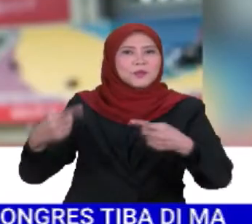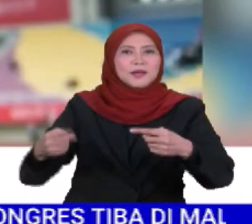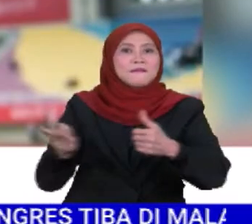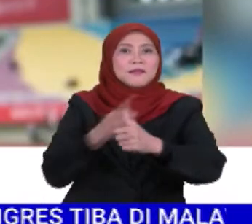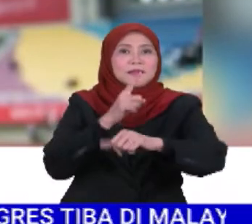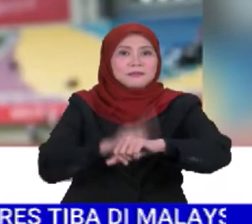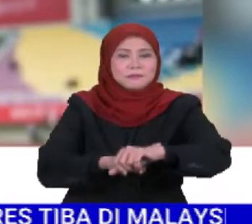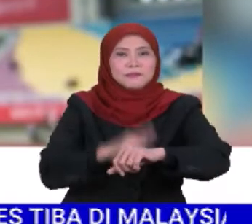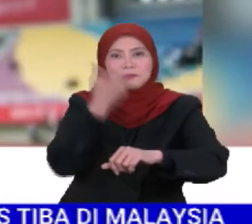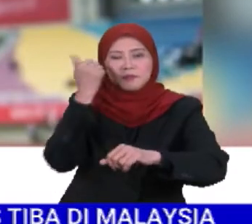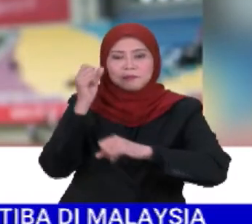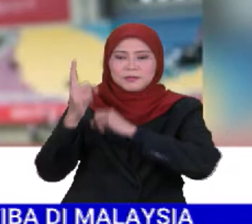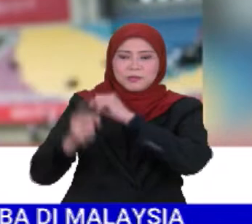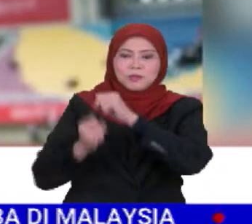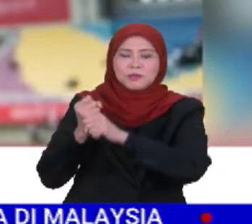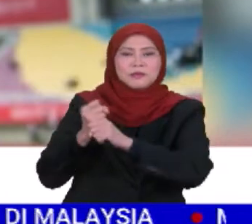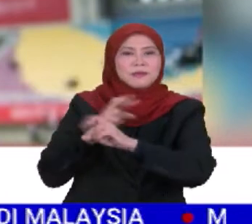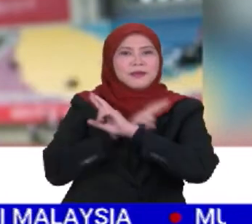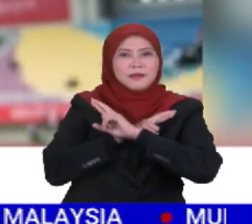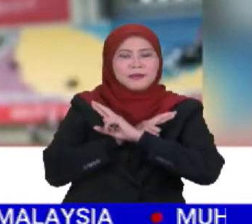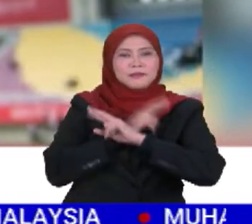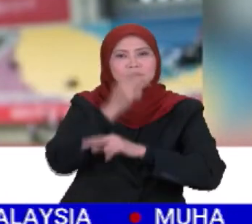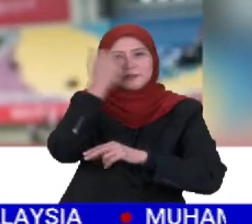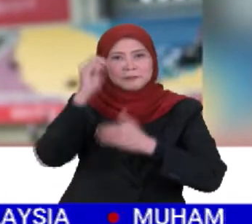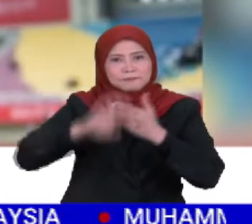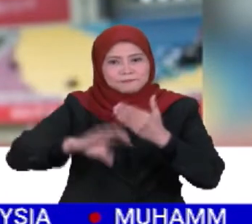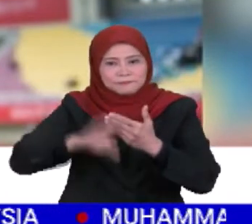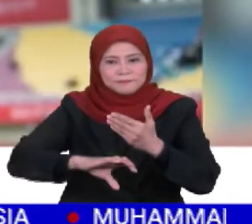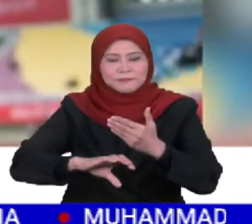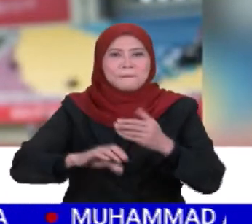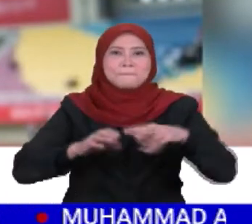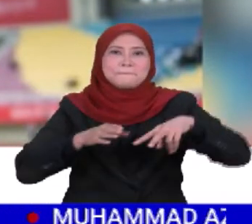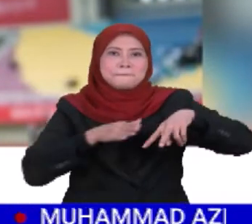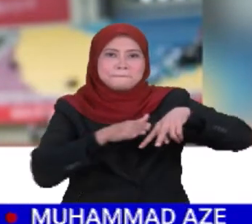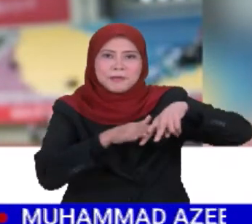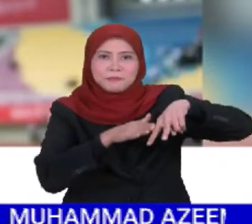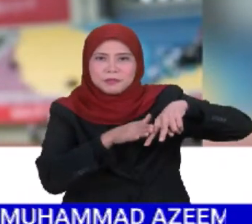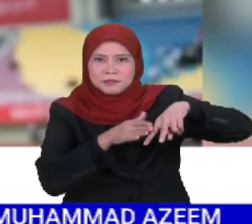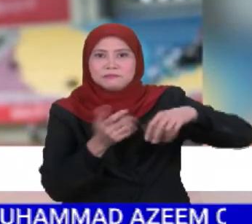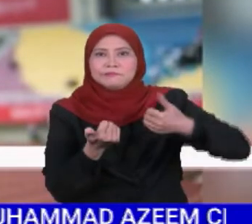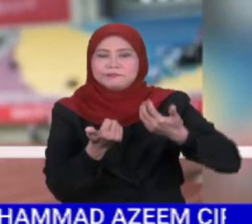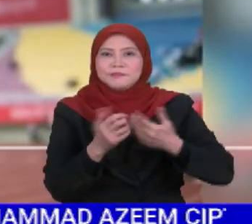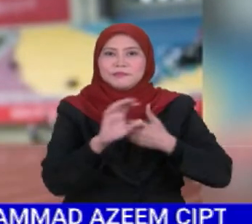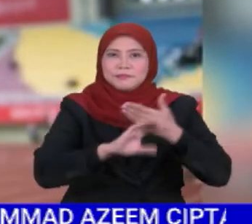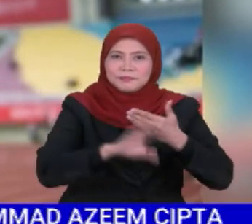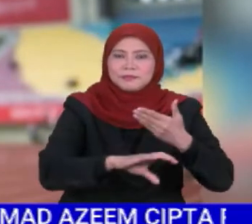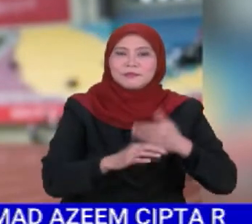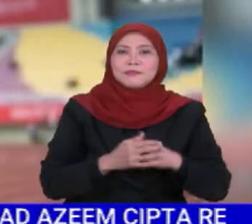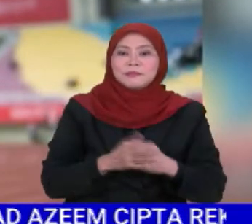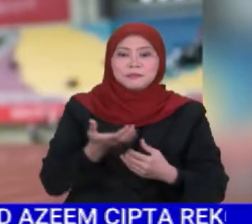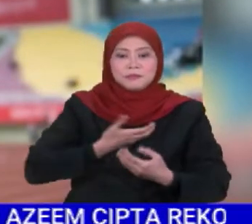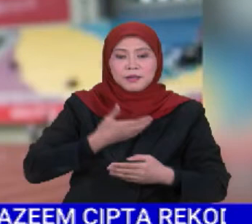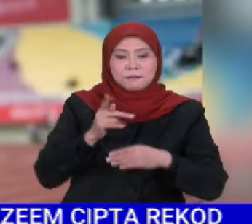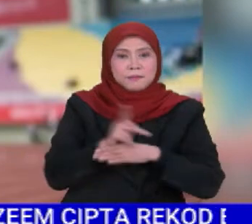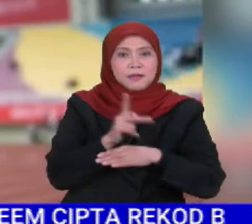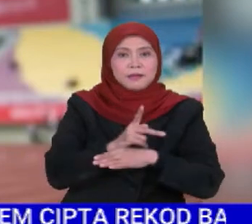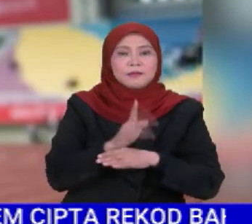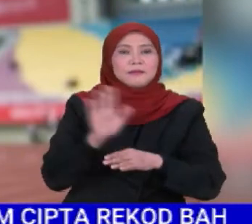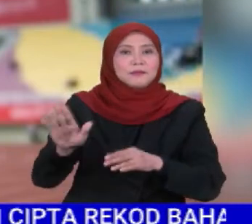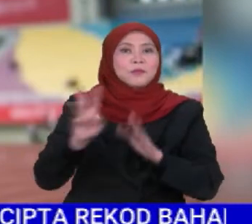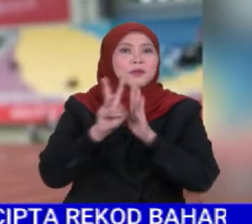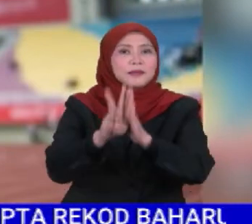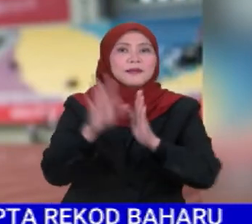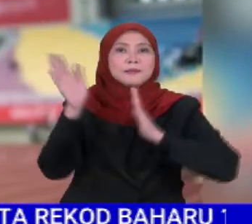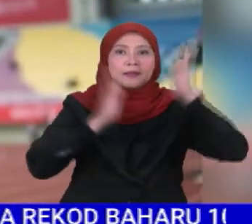pertama sejak hampir setahun berhad selepas mengalami kecelakaan pangkal pohon pinang perak acara tersebut turut menjadi milih